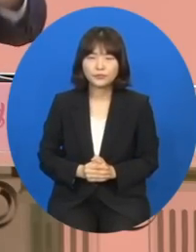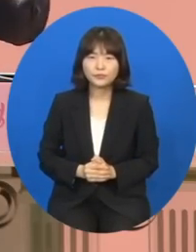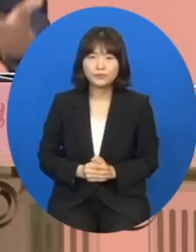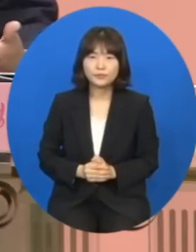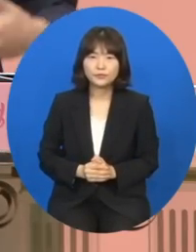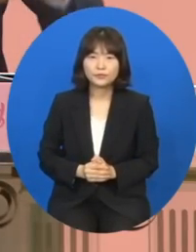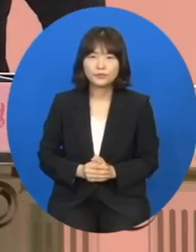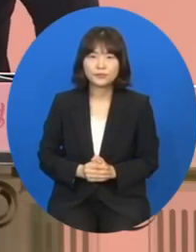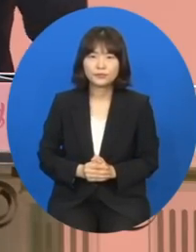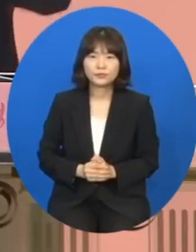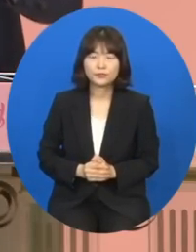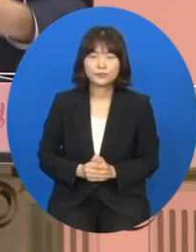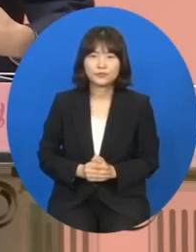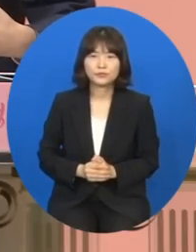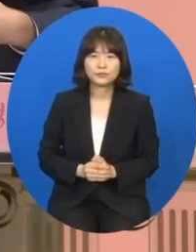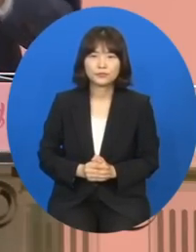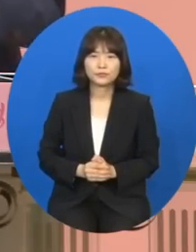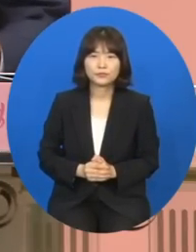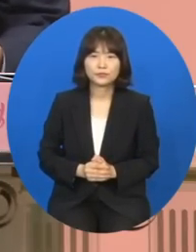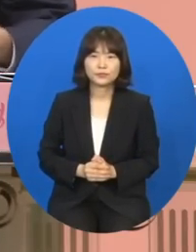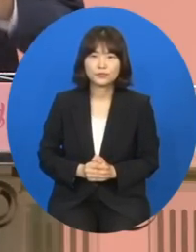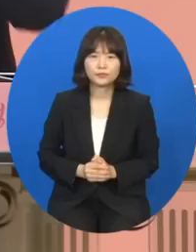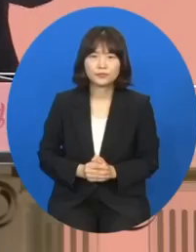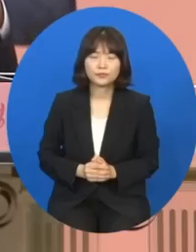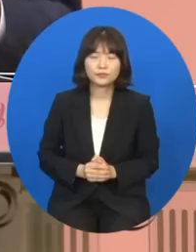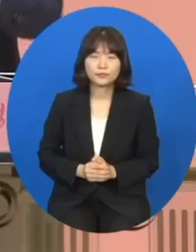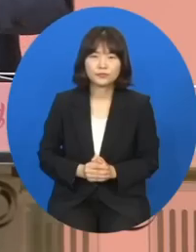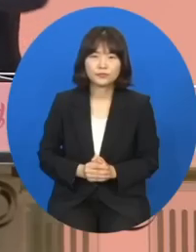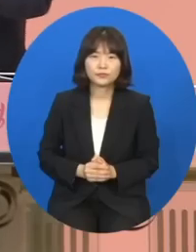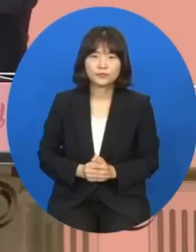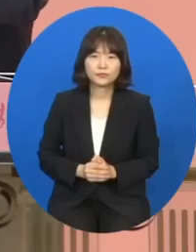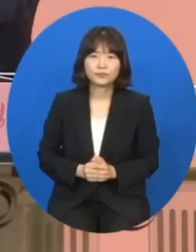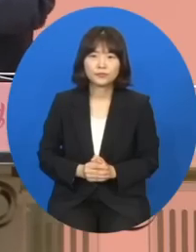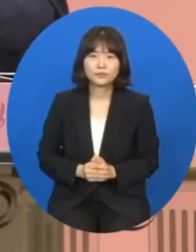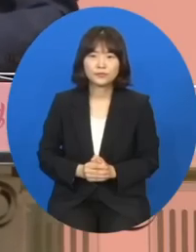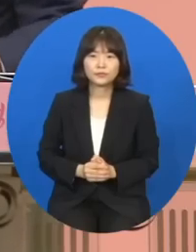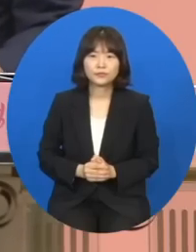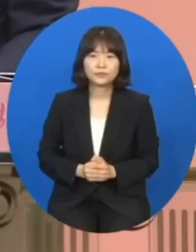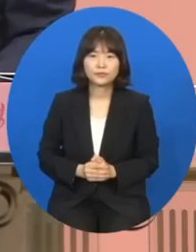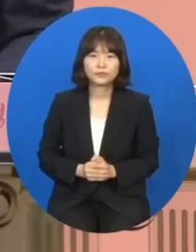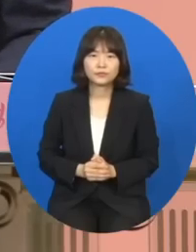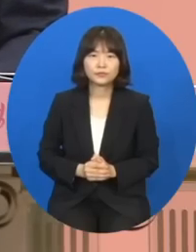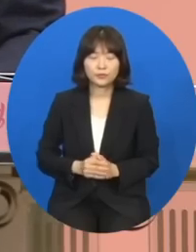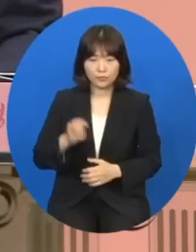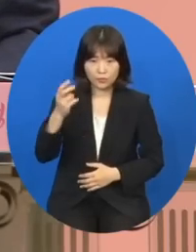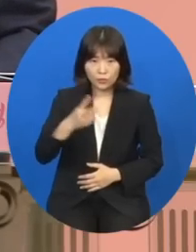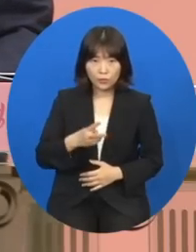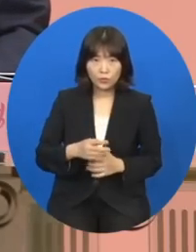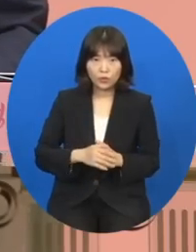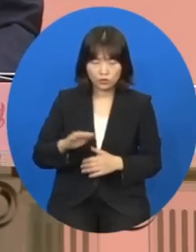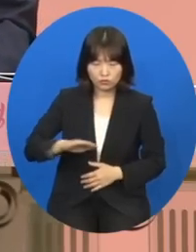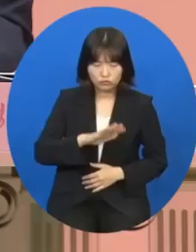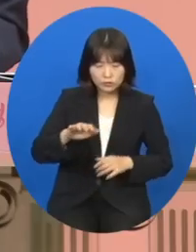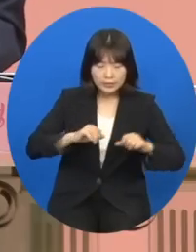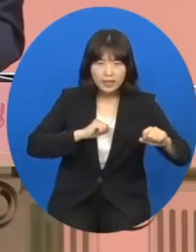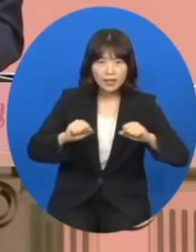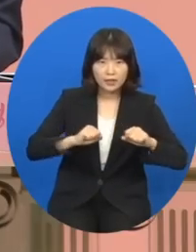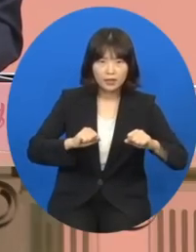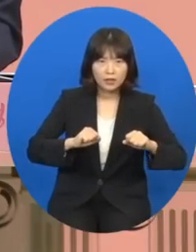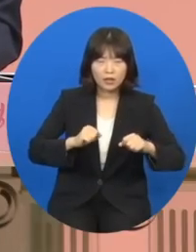타올 봐 이 비율이 own 스포 한번 봐야 될것 꼭 그리고 우리의 행함은